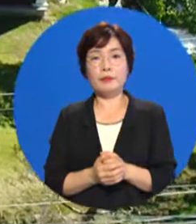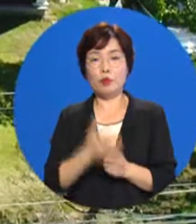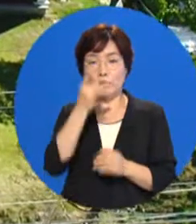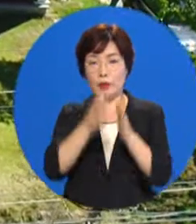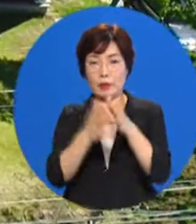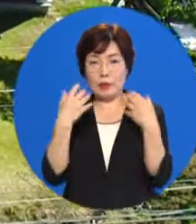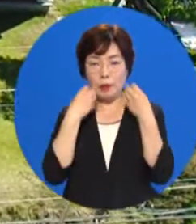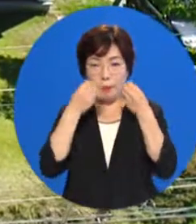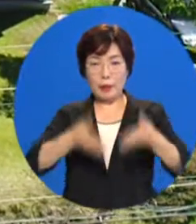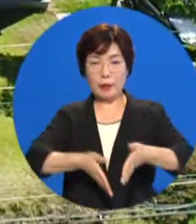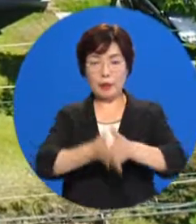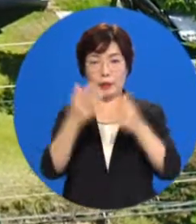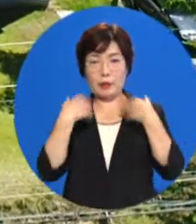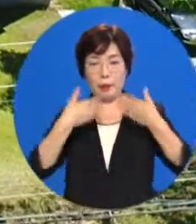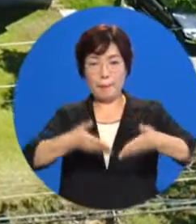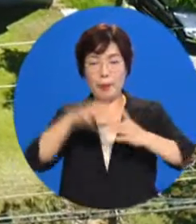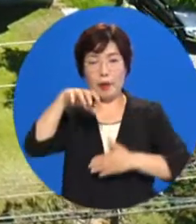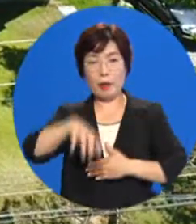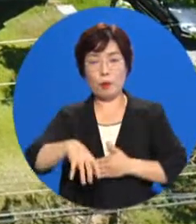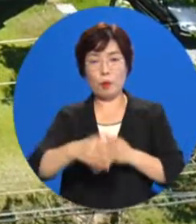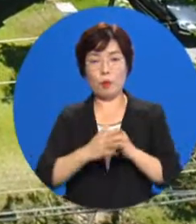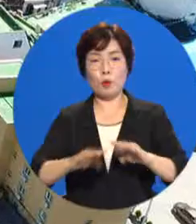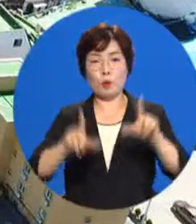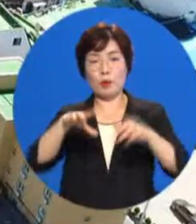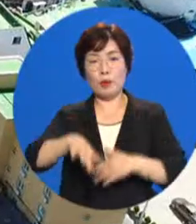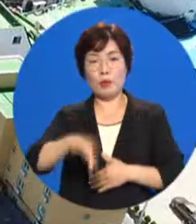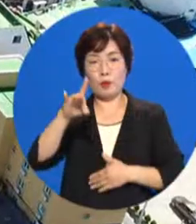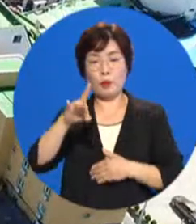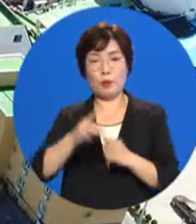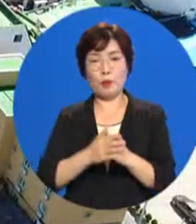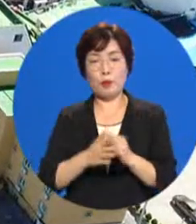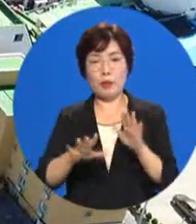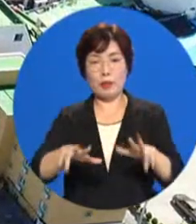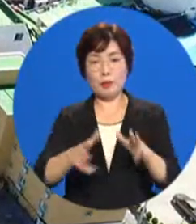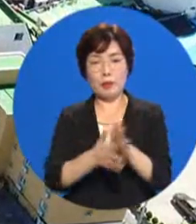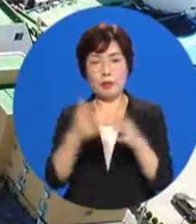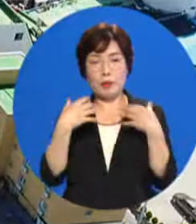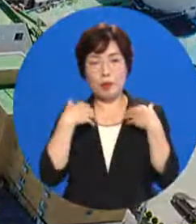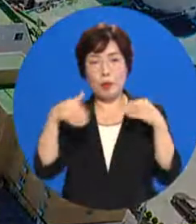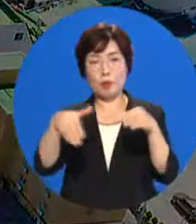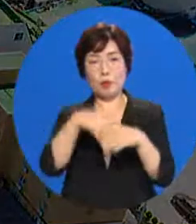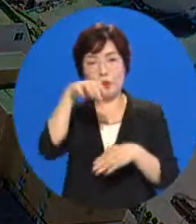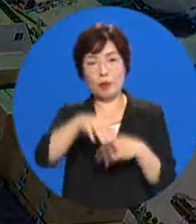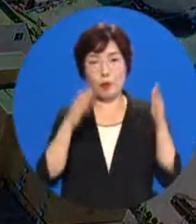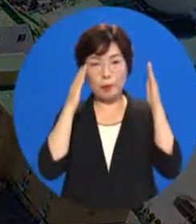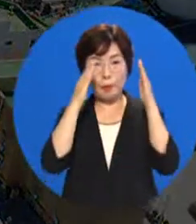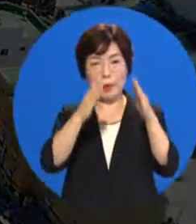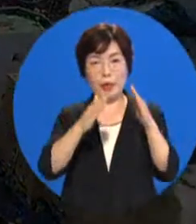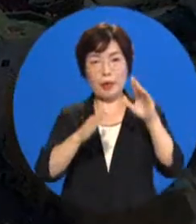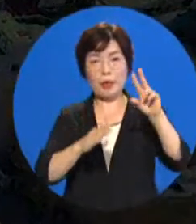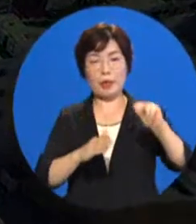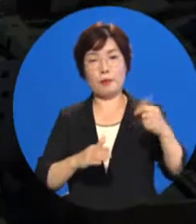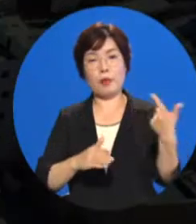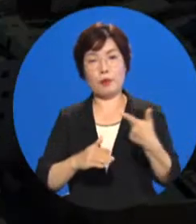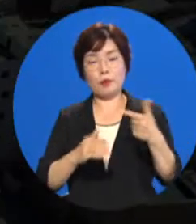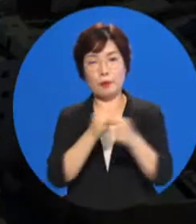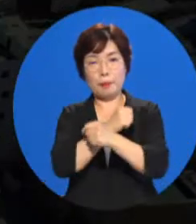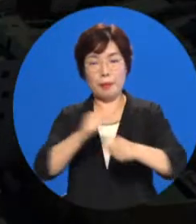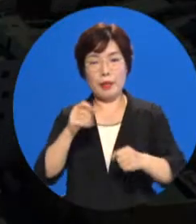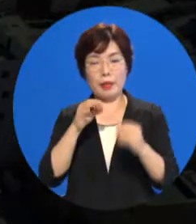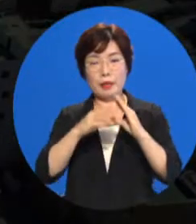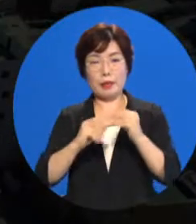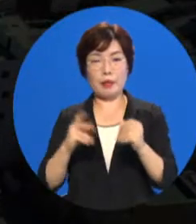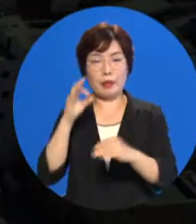순천시가 신청사 건립 유출 을 확정한 건 올해 초 지금의 청사를 기준으로 문화원 쪽 방향으로 2만 6천 제곱미터 를 매입에